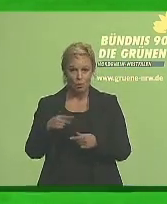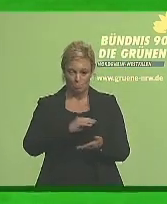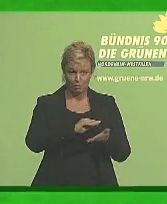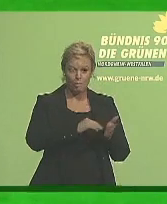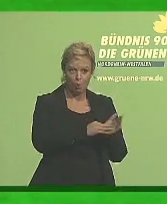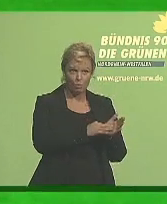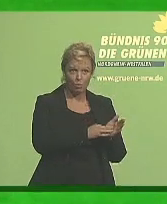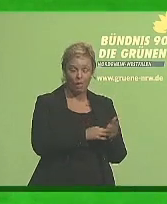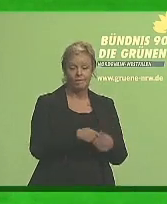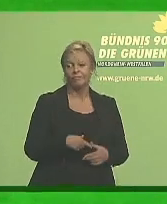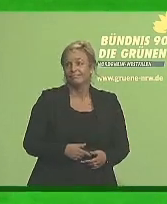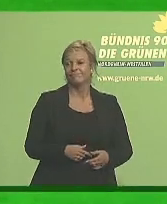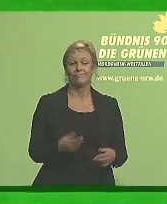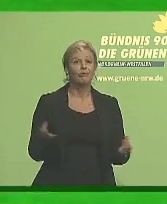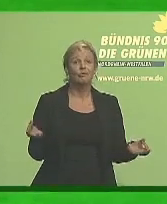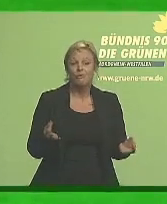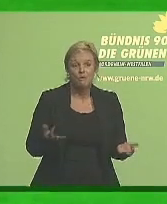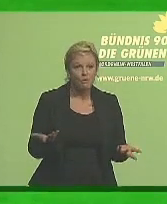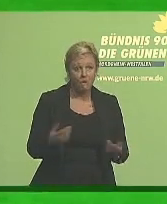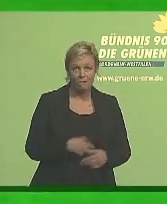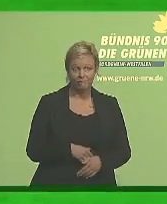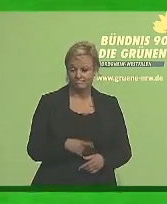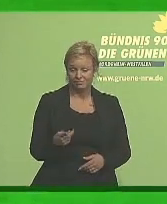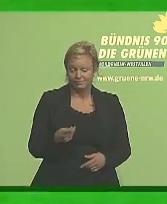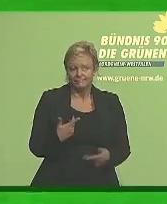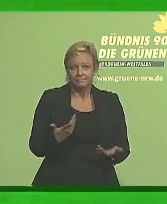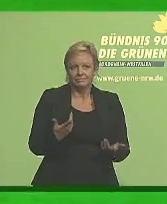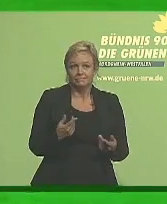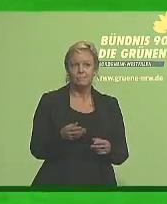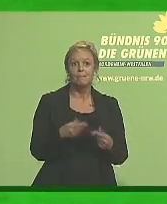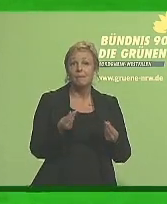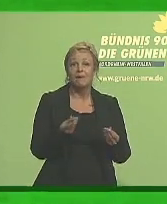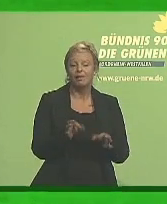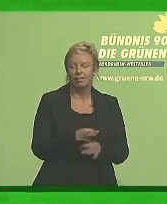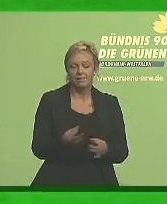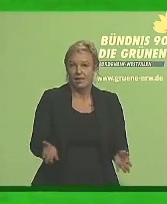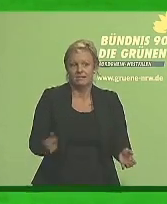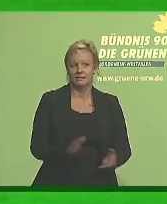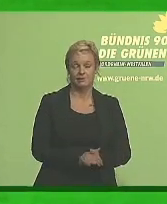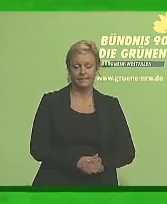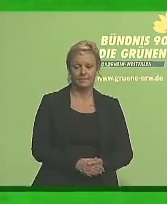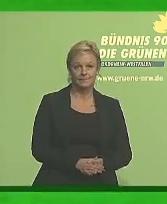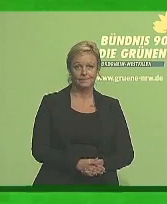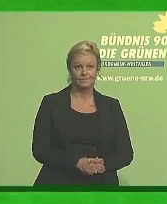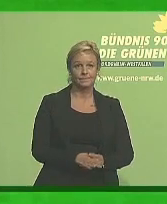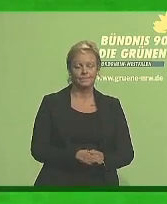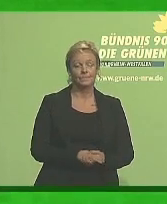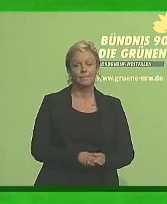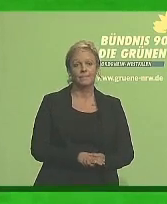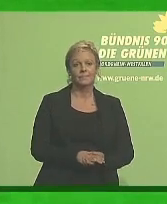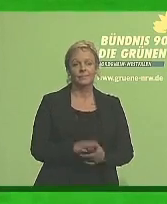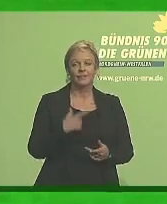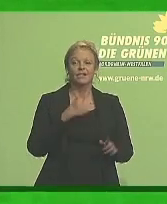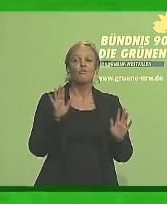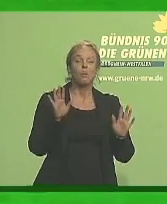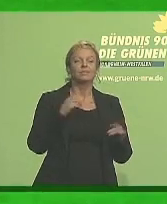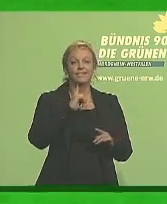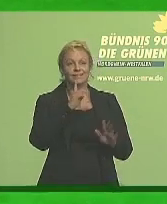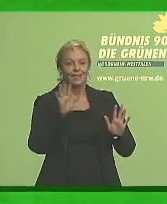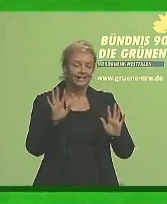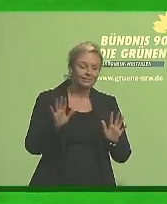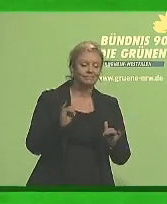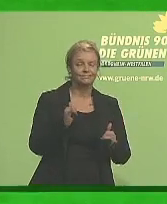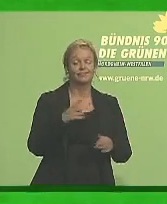schon fast schenken können. Ich sage da fast, weil ich auch immer auf der vorsichtigen Seite bleibe. Aber solange